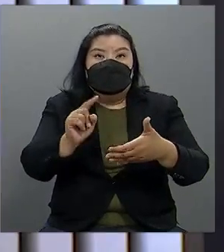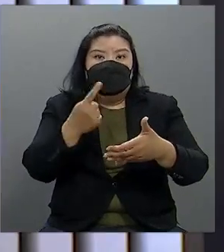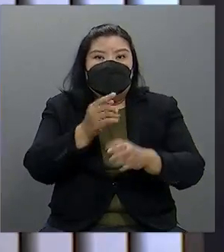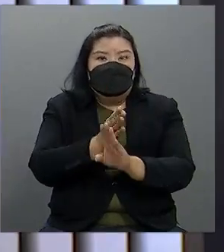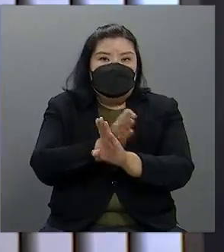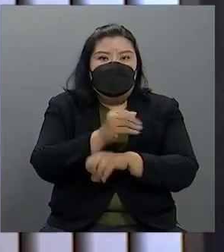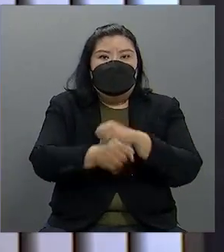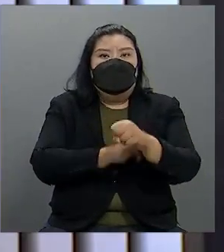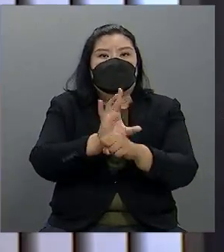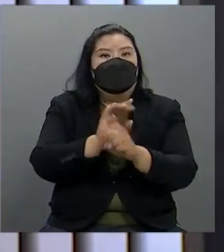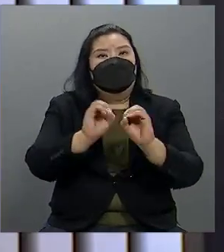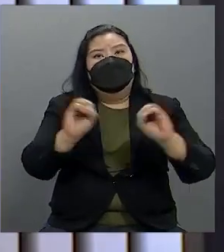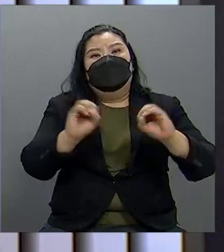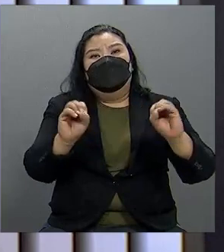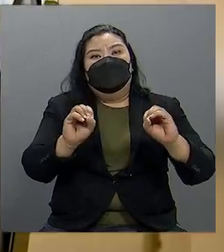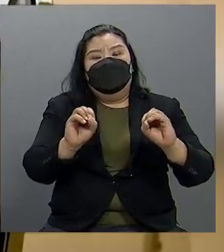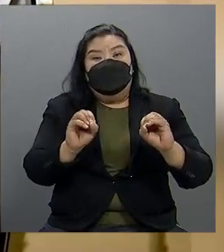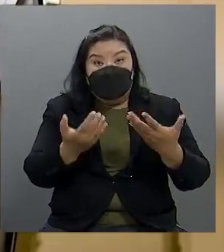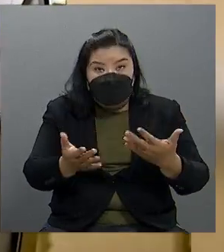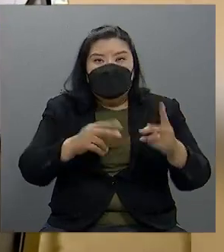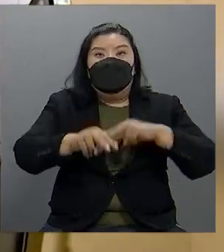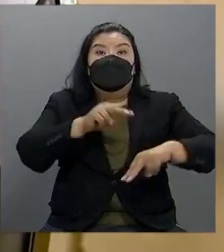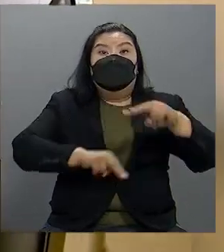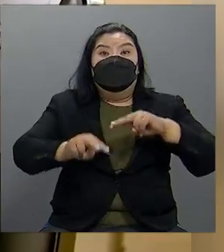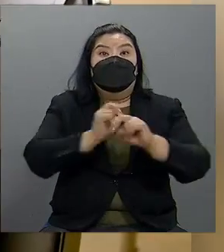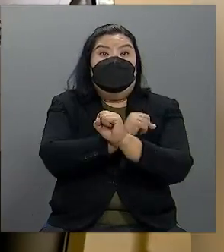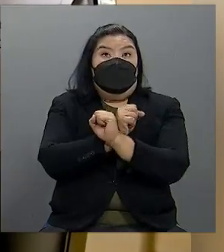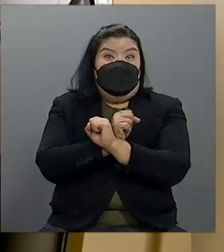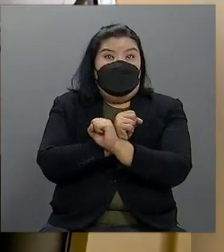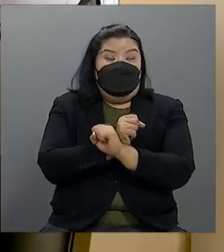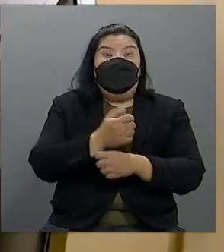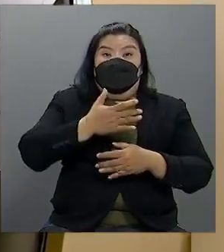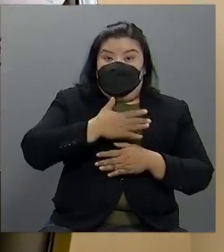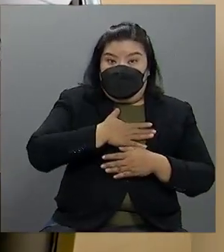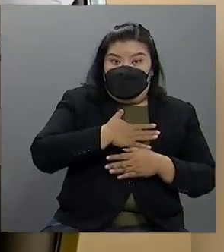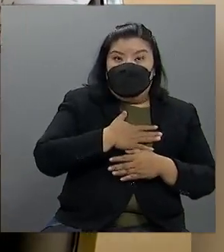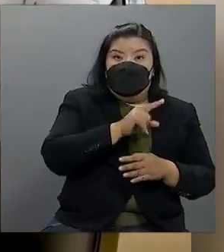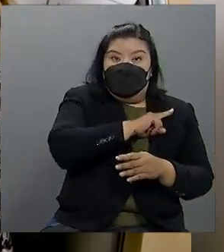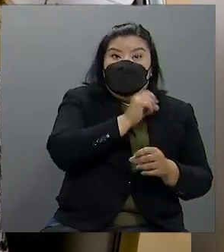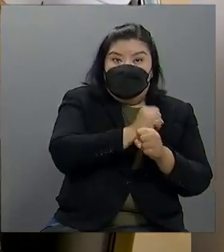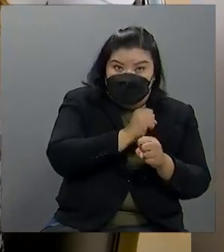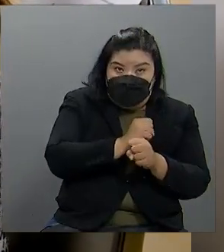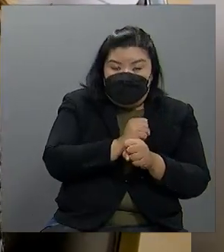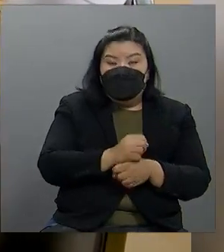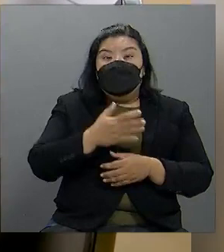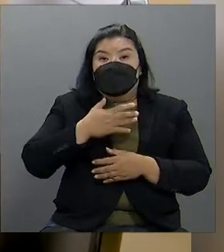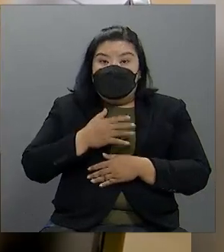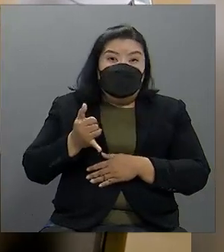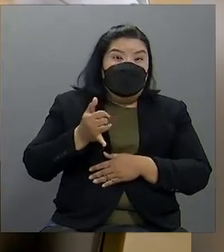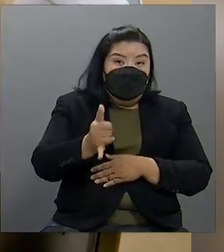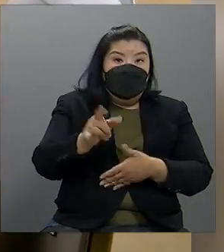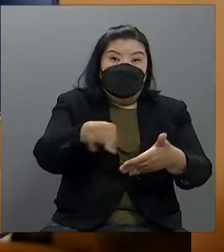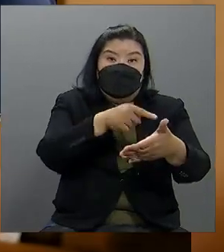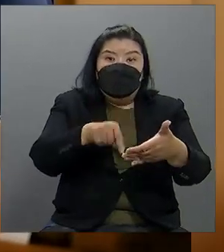าะเรื่องของมาตรการในการป้องกันนะครับทั้งตัวเจ้าหน้าที่เองหรือคนที่จะต้องไปเลือกตั้งนั้นเนี่ยจะต้องสวมหน้ากาก